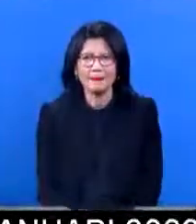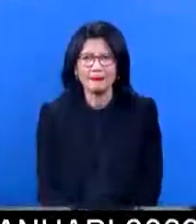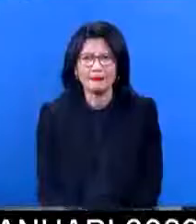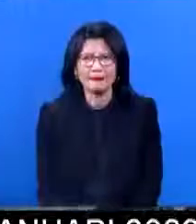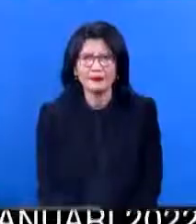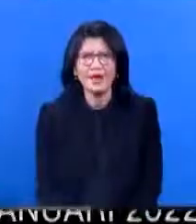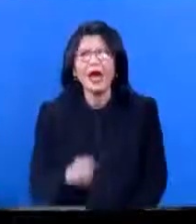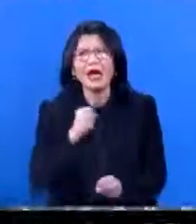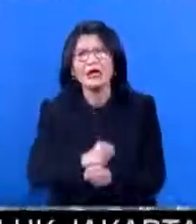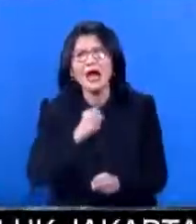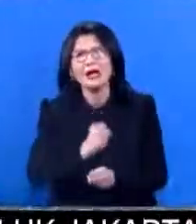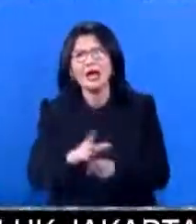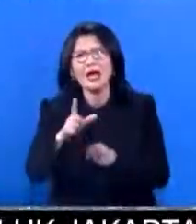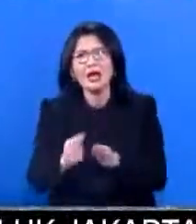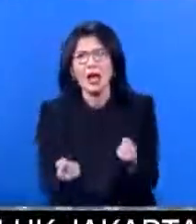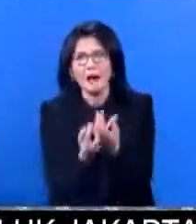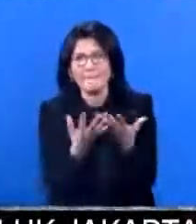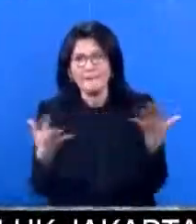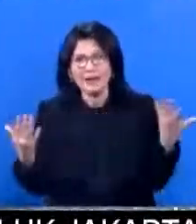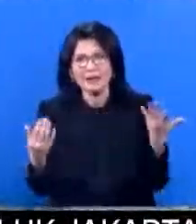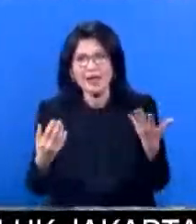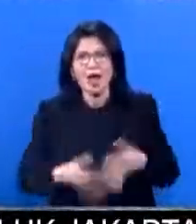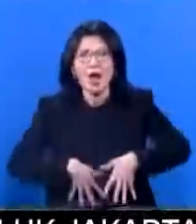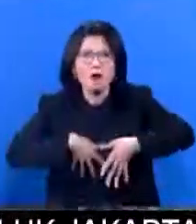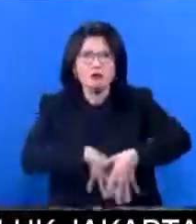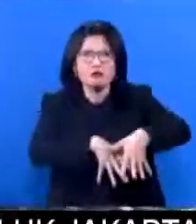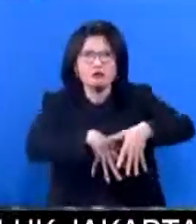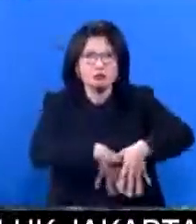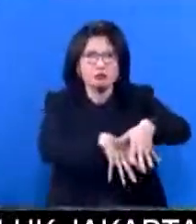Gagal menyuarakan aspirasi, massa menggelar Long March hingga ke tempat